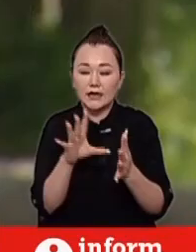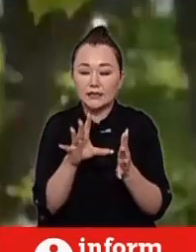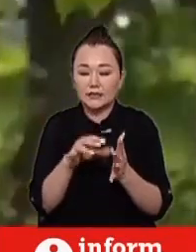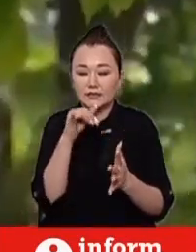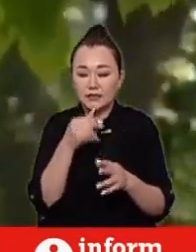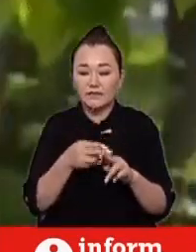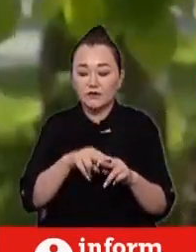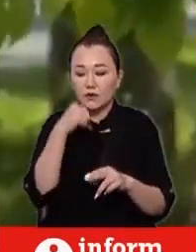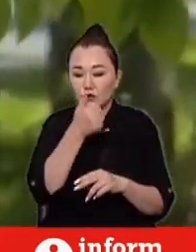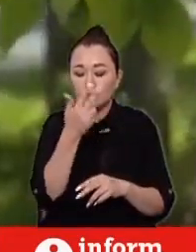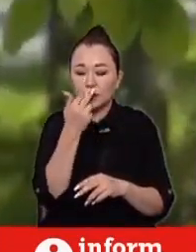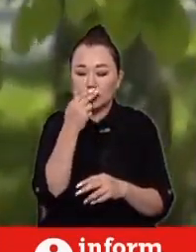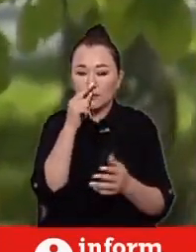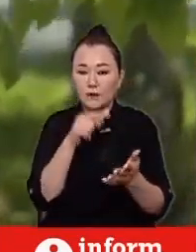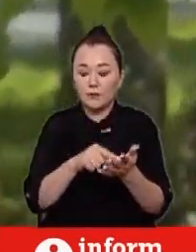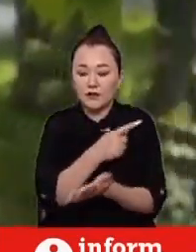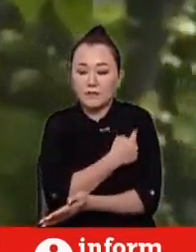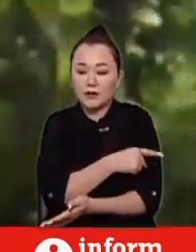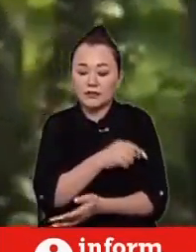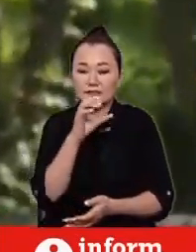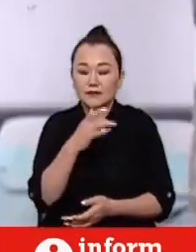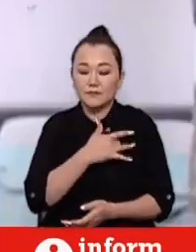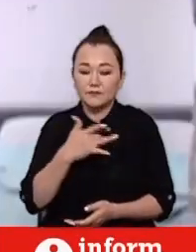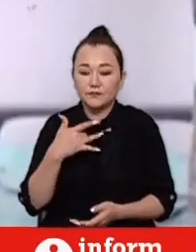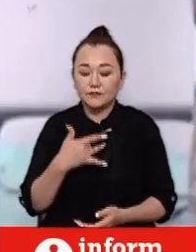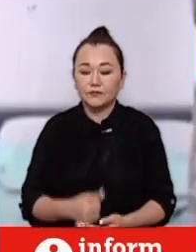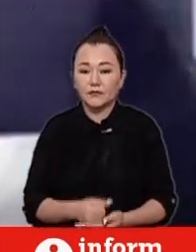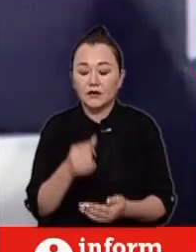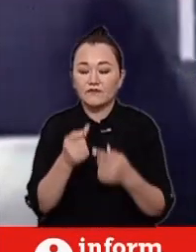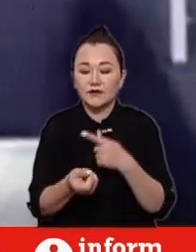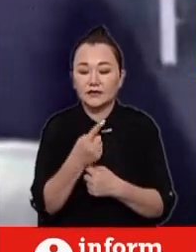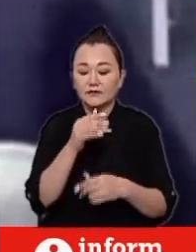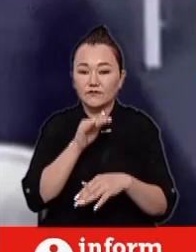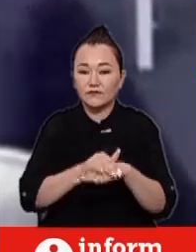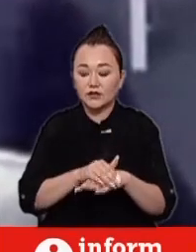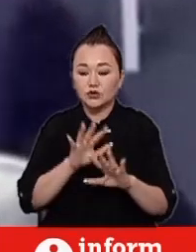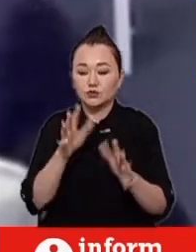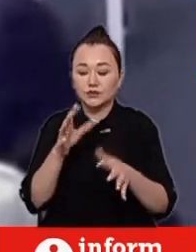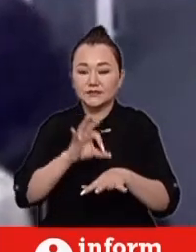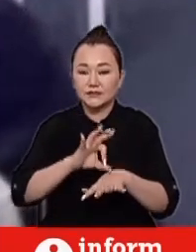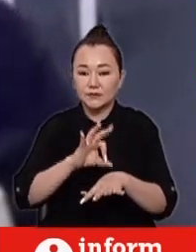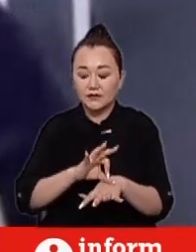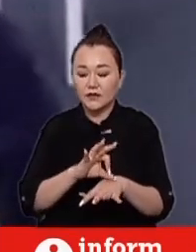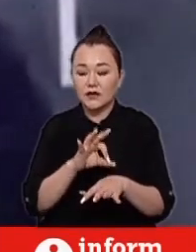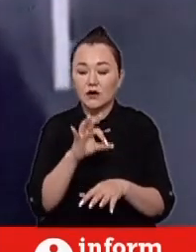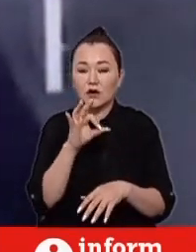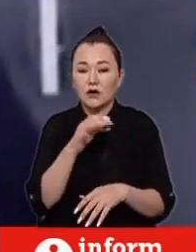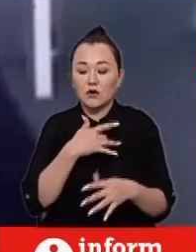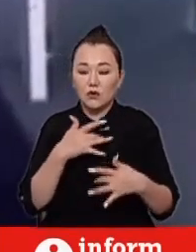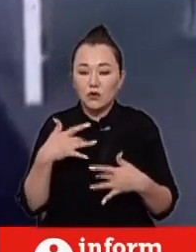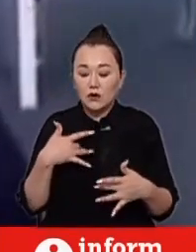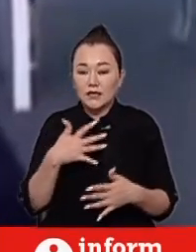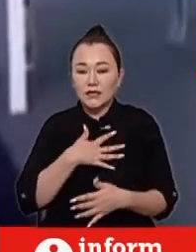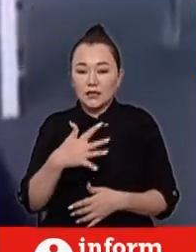сигарет в этом году подросток попал в больницу с пневмонией. Выявлен такой факт, случай заболевания органов дыхания